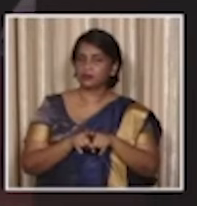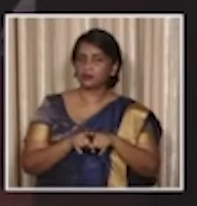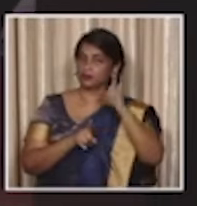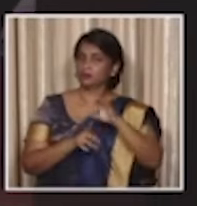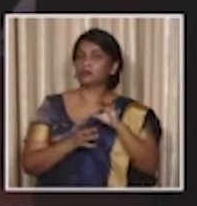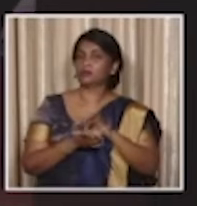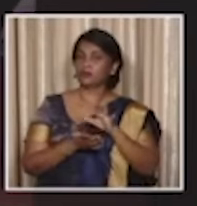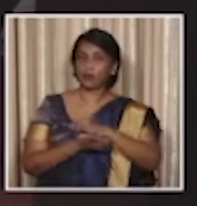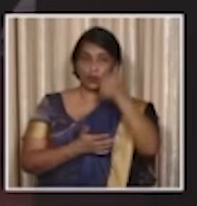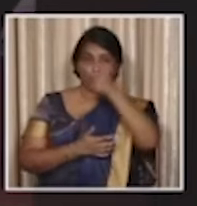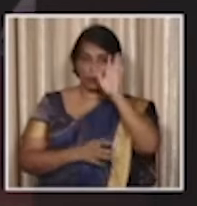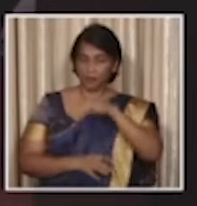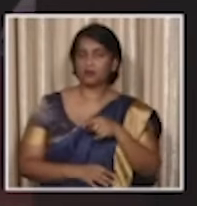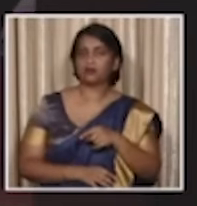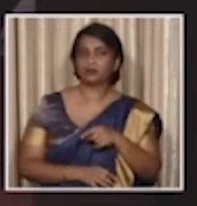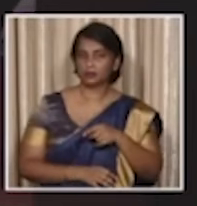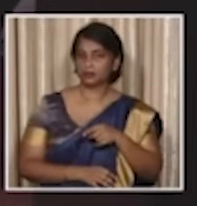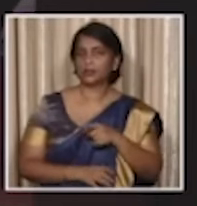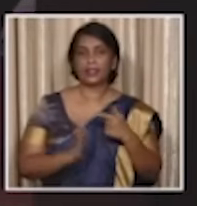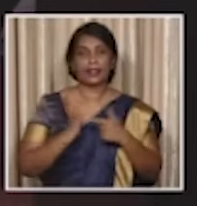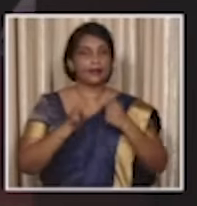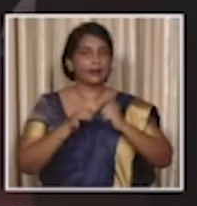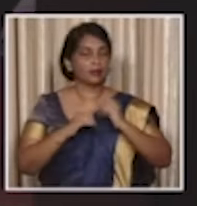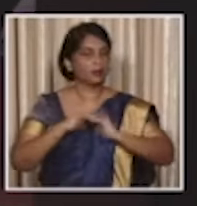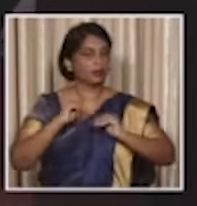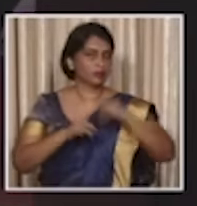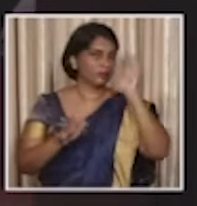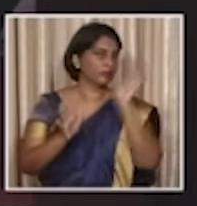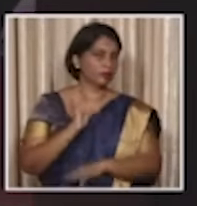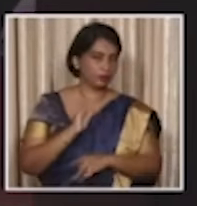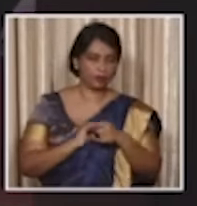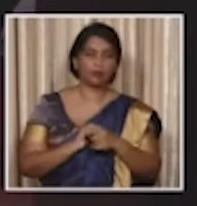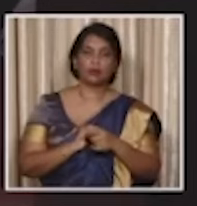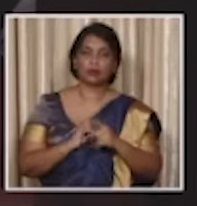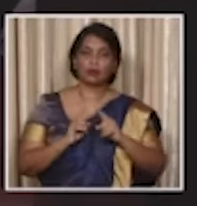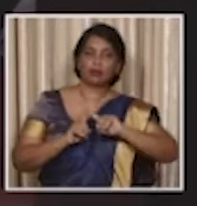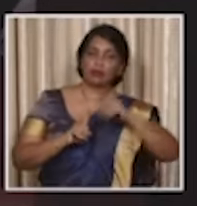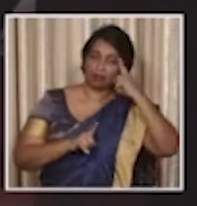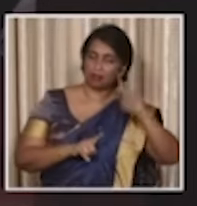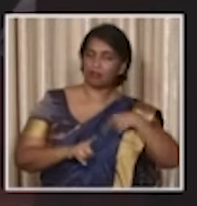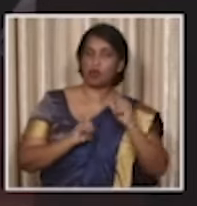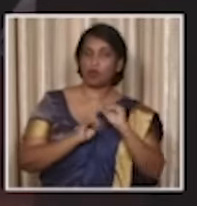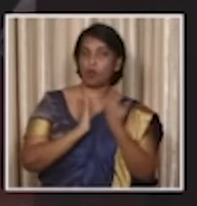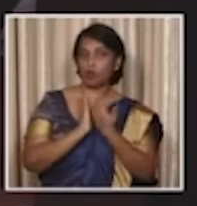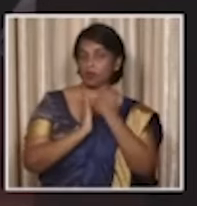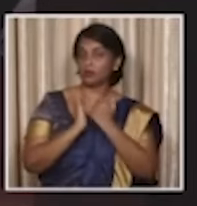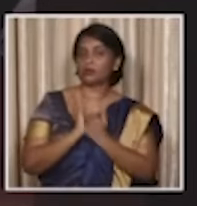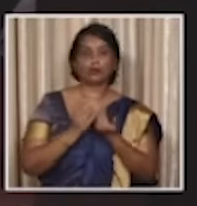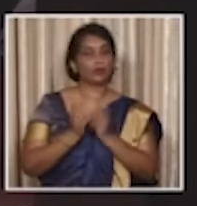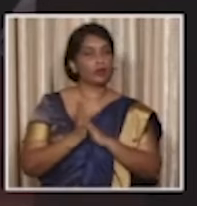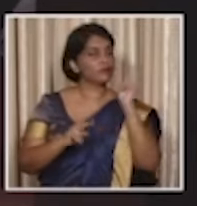තීන්දු කරනකොට හොරකම් කරන ටෙන්ඩර් ක්‍රමවේදය බැහැර කරලා අන්සොලිසිටඩ් ප්‍රපෝසල් සරහා